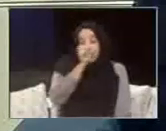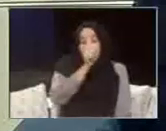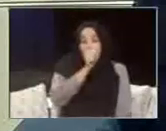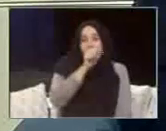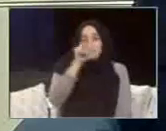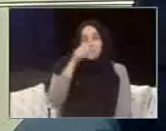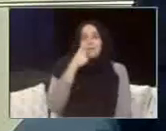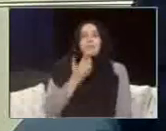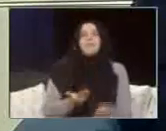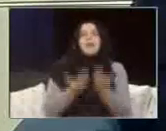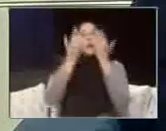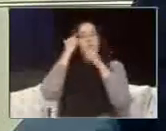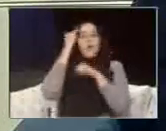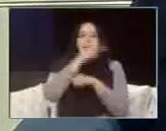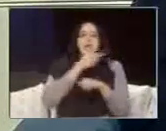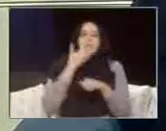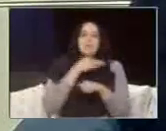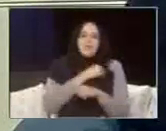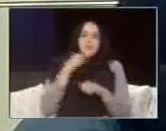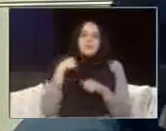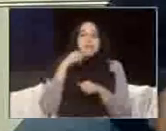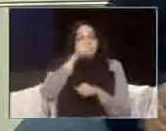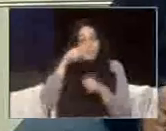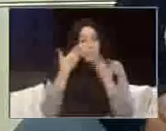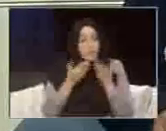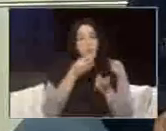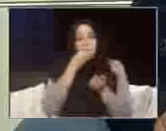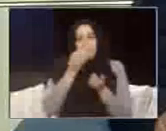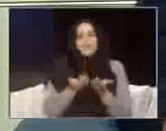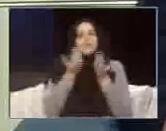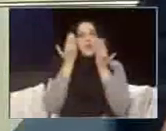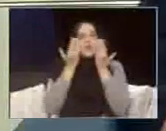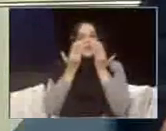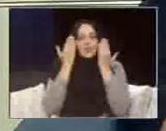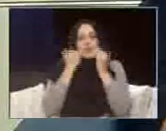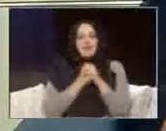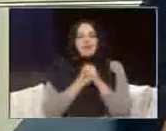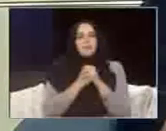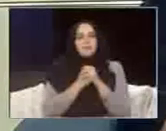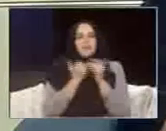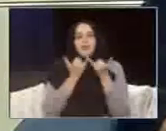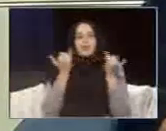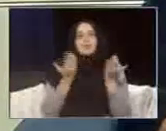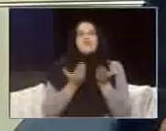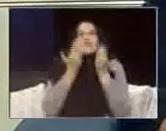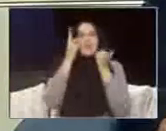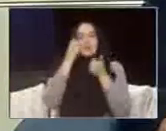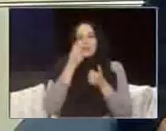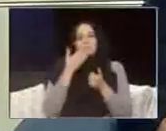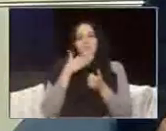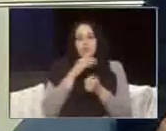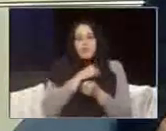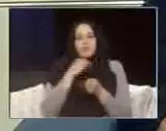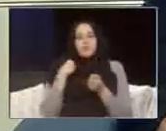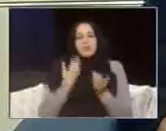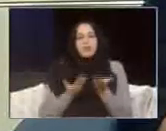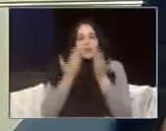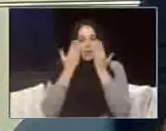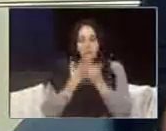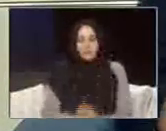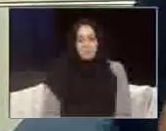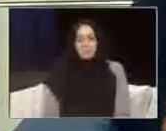امين يدعيها ويدعيها ان شاء الله يا جميلة. الله يشفيها ويعافيها ان شاء الله. بارك الله فيك ان شاء الله يا رب